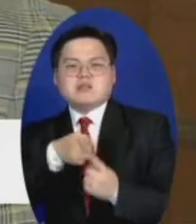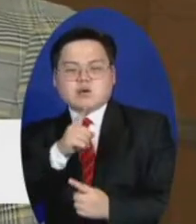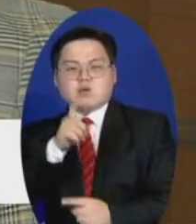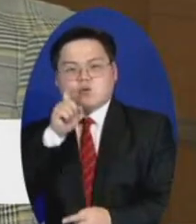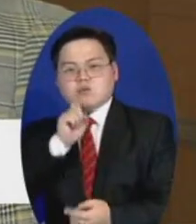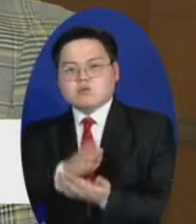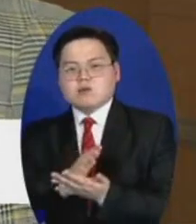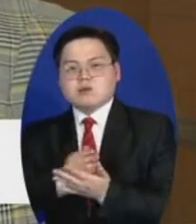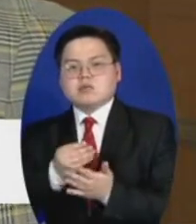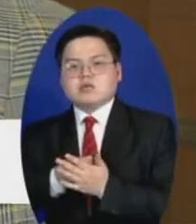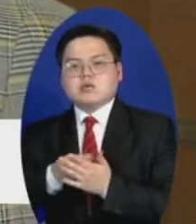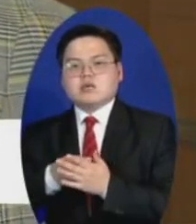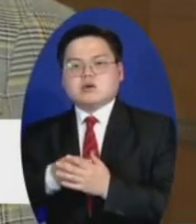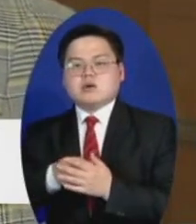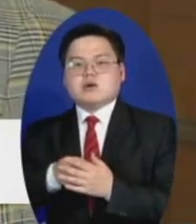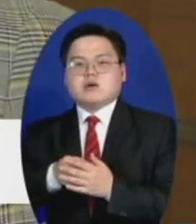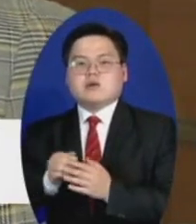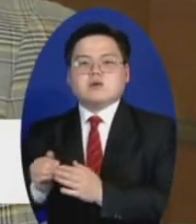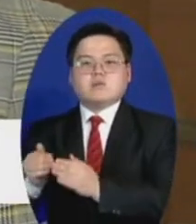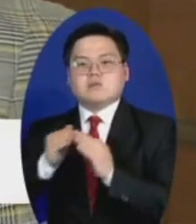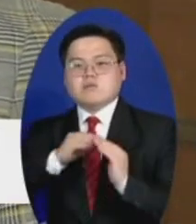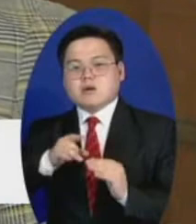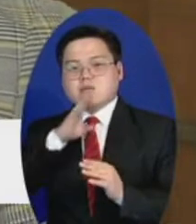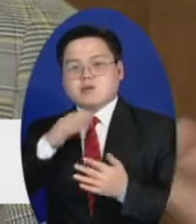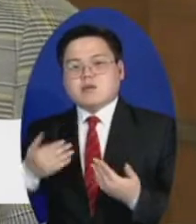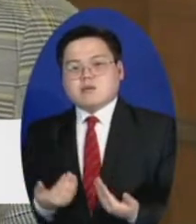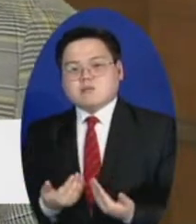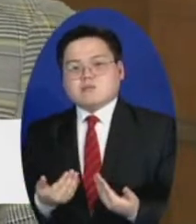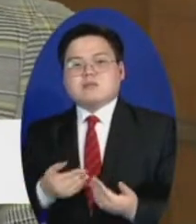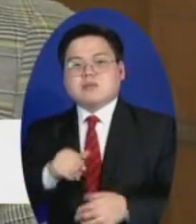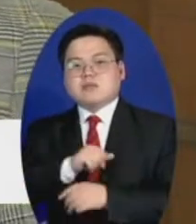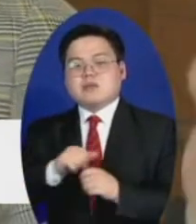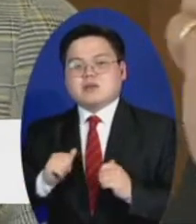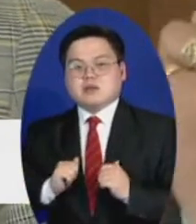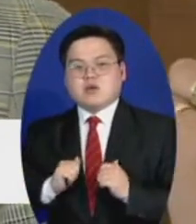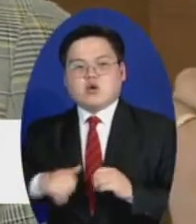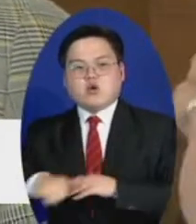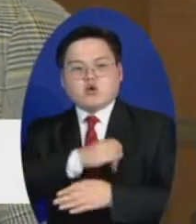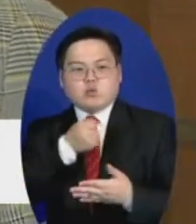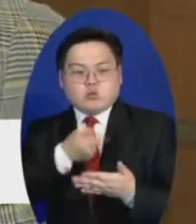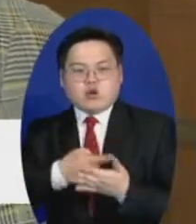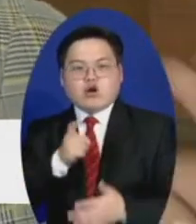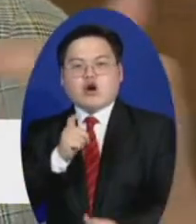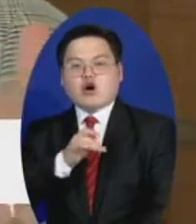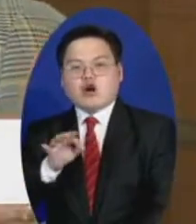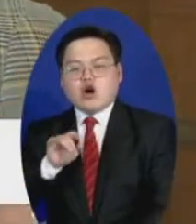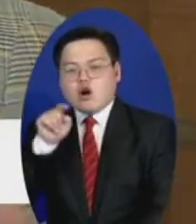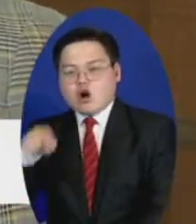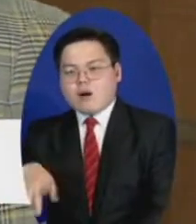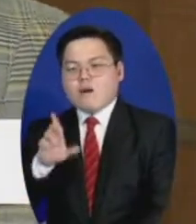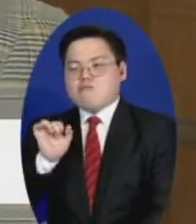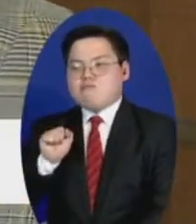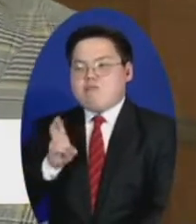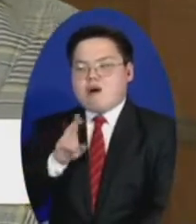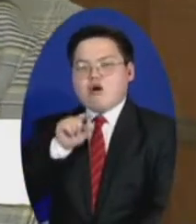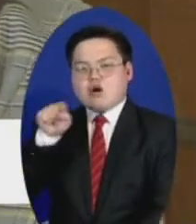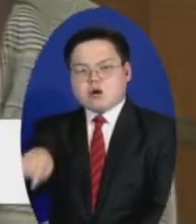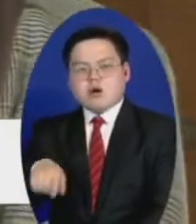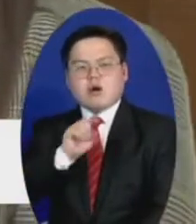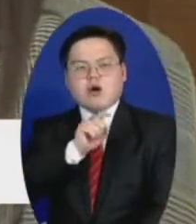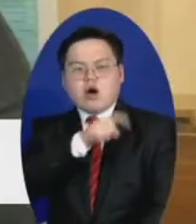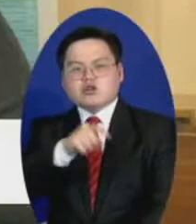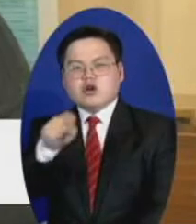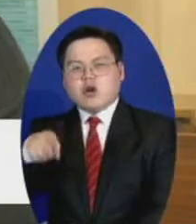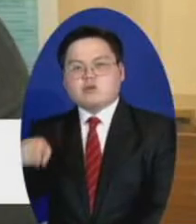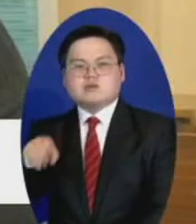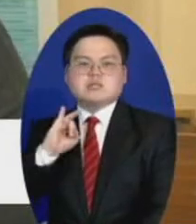байна. Шилжиж ирж байгаа хүмүүс ээжтэй. Одоо ингэ л усын бүртгэлээр ингэ хараа орноор очих нэг цэгээр очих тэгээ банкны яваа дахиж ингэж ирнэ те.